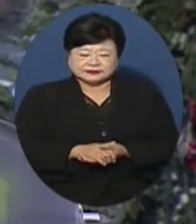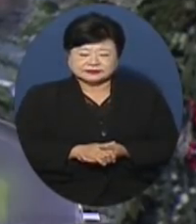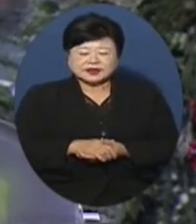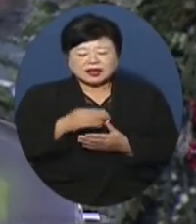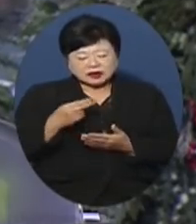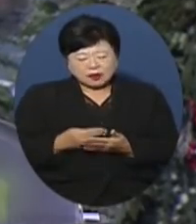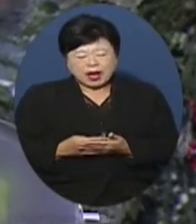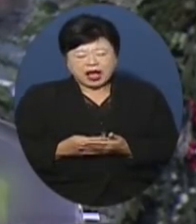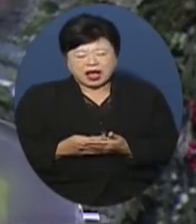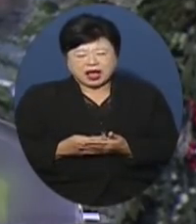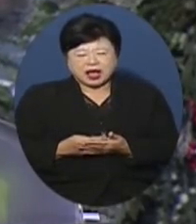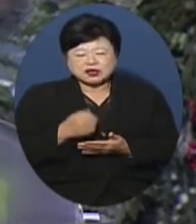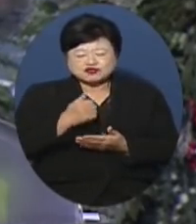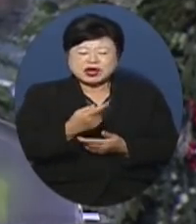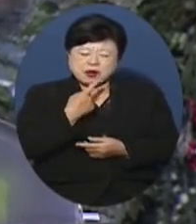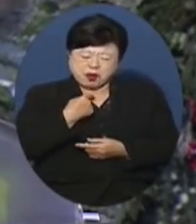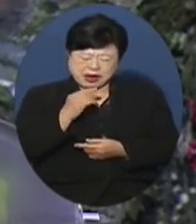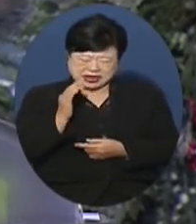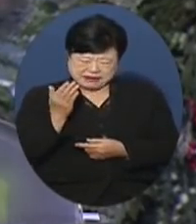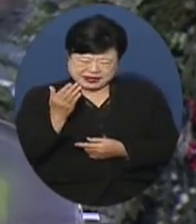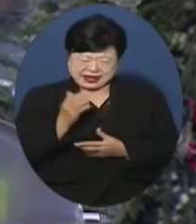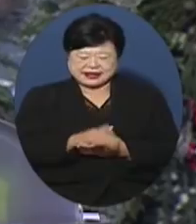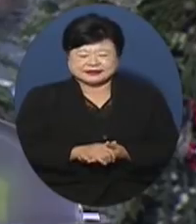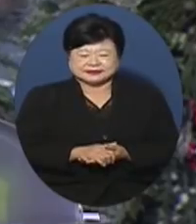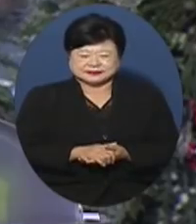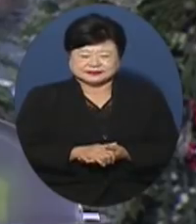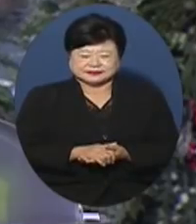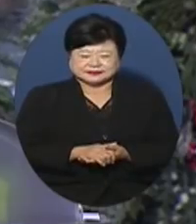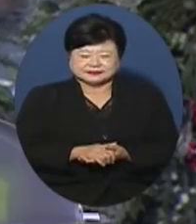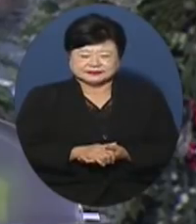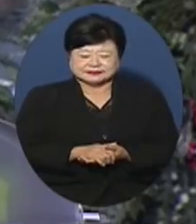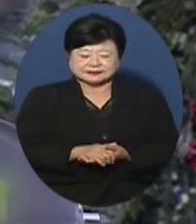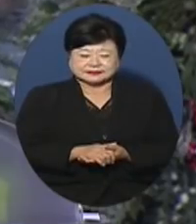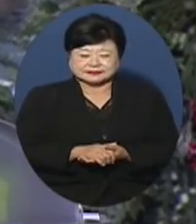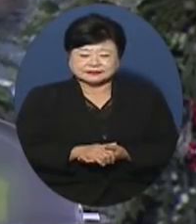넘어가 죄를 짓게 되는 것입니다.